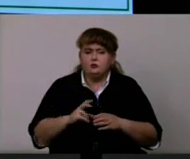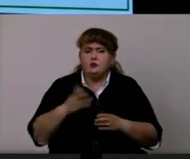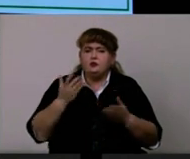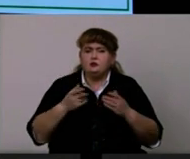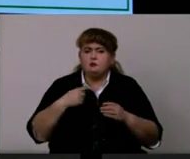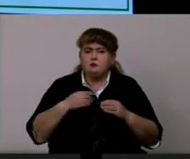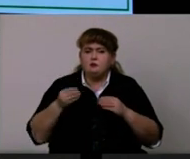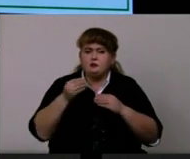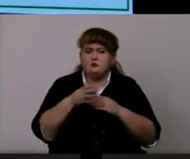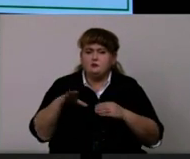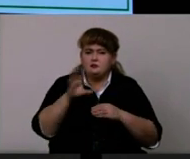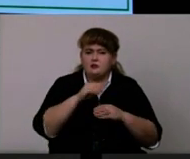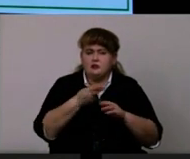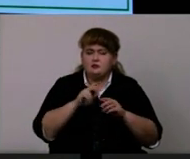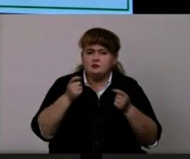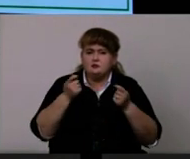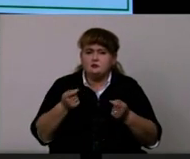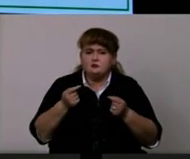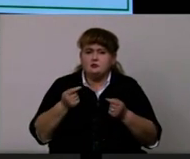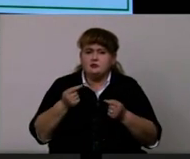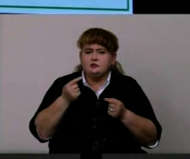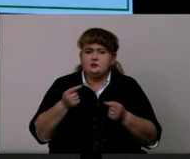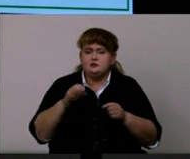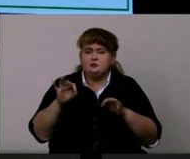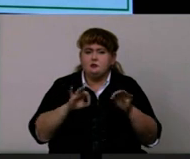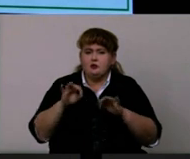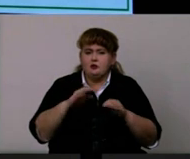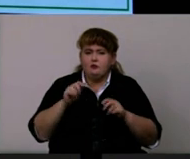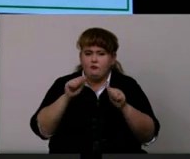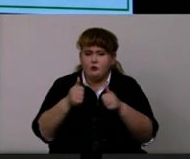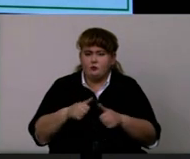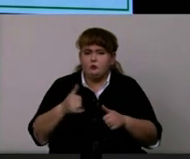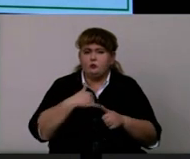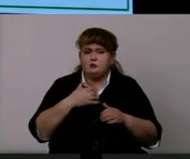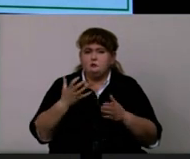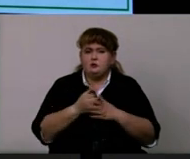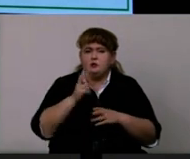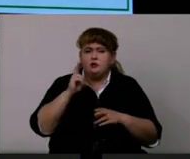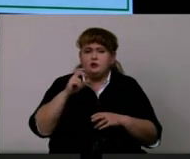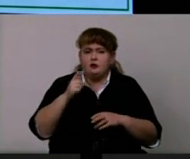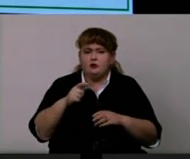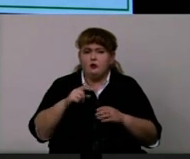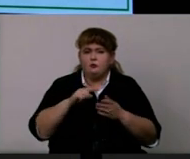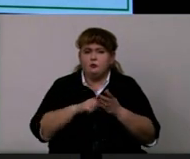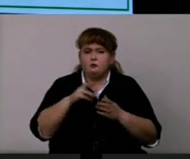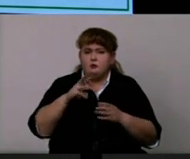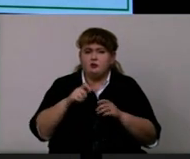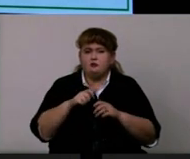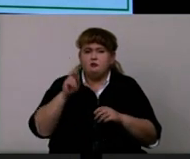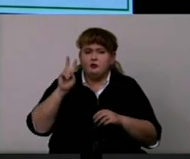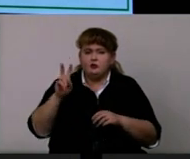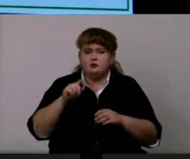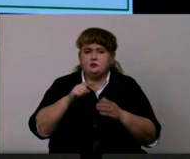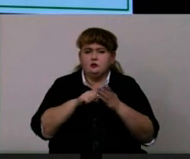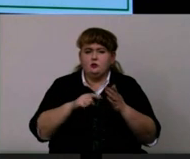же мы подставим все эти единицы измерения в нашу формулу, то у нас получается килограмм умножить на метр в квадрате, деленное на